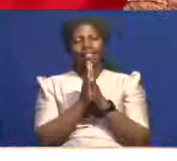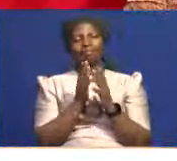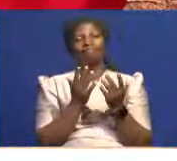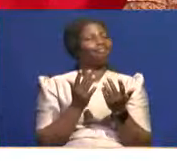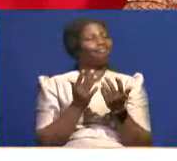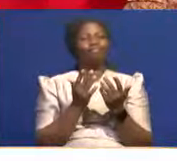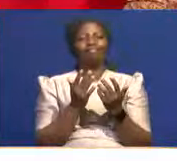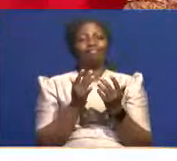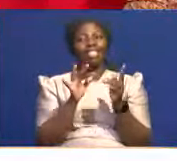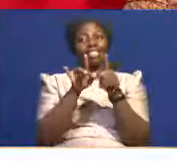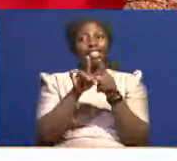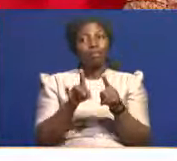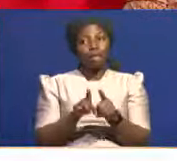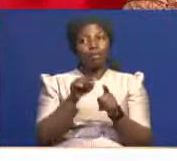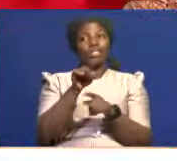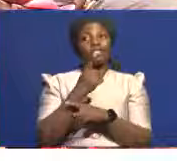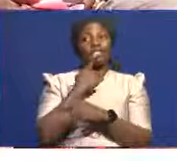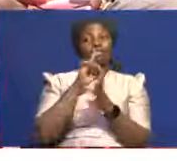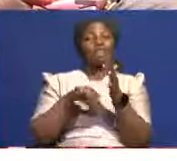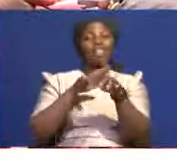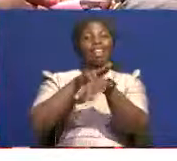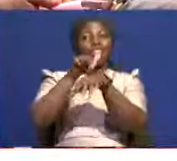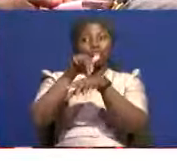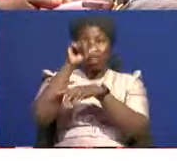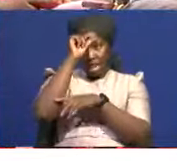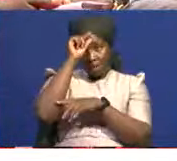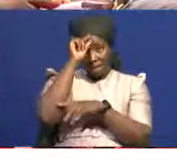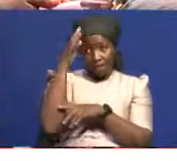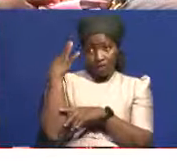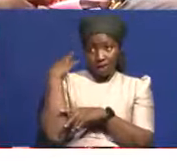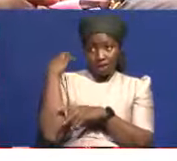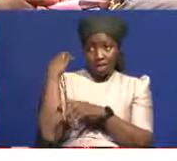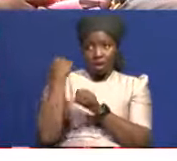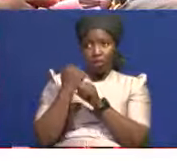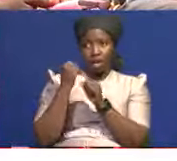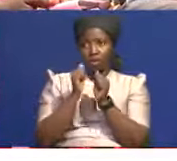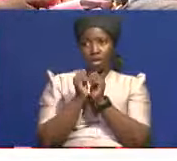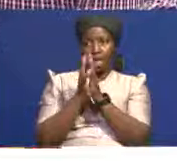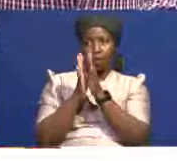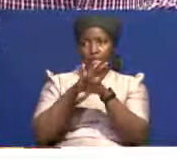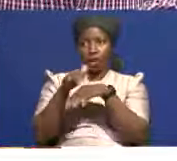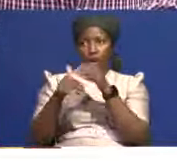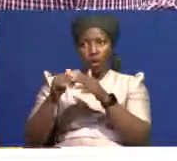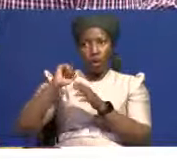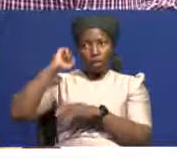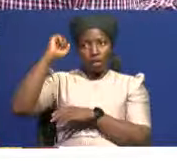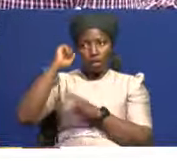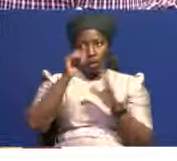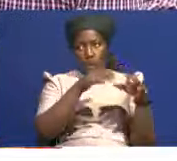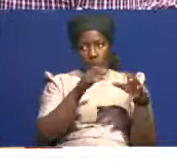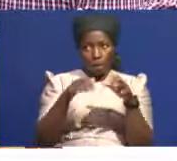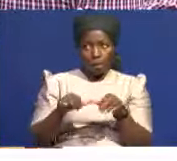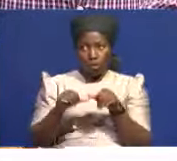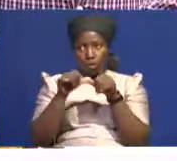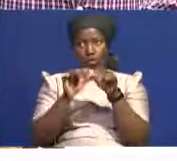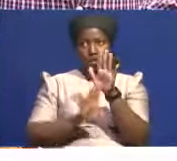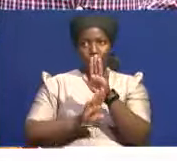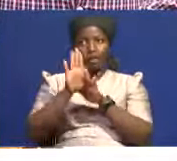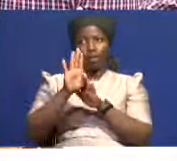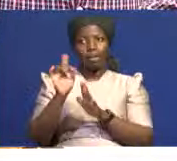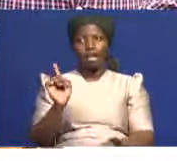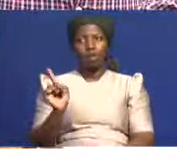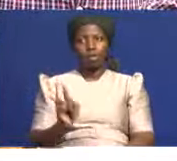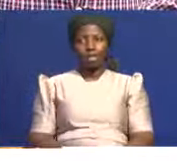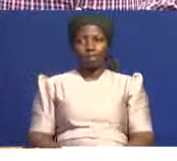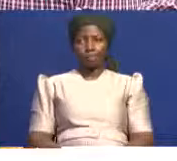pia alikariri kujitolea kwa serikali ya kitaifa kushirikiana na viongozi kutoka pande zote za kisiasa ili kuliendeleza jiji. Mama